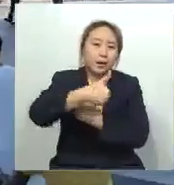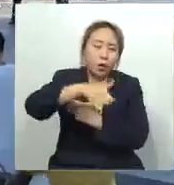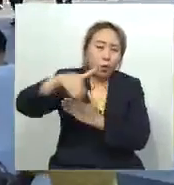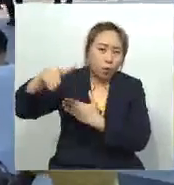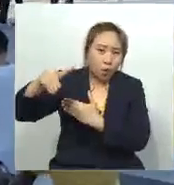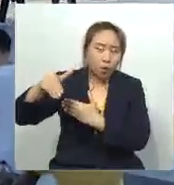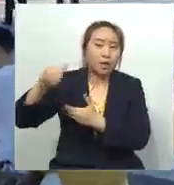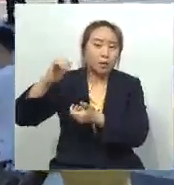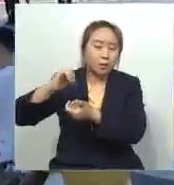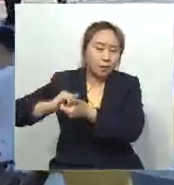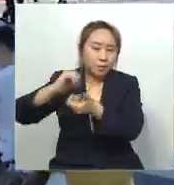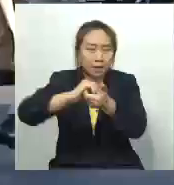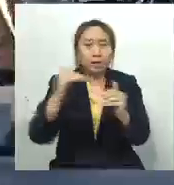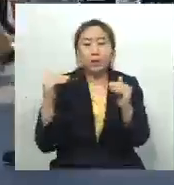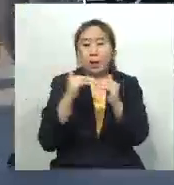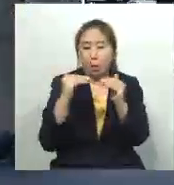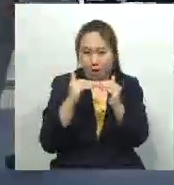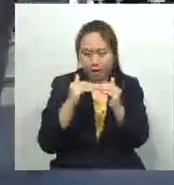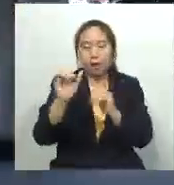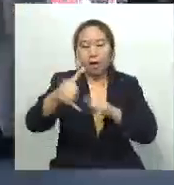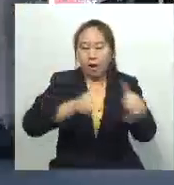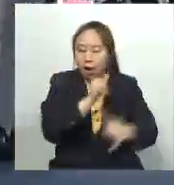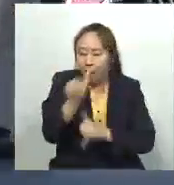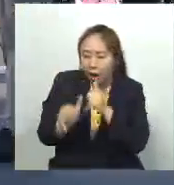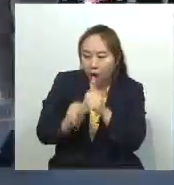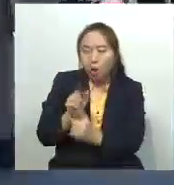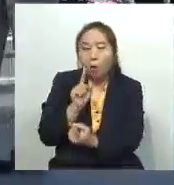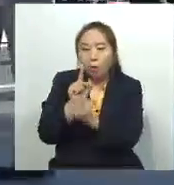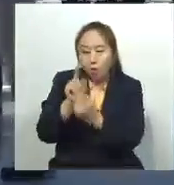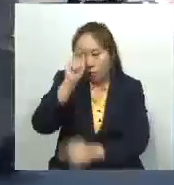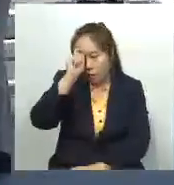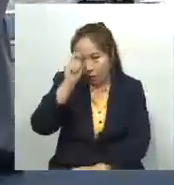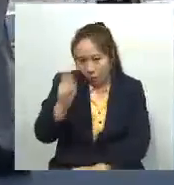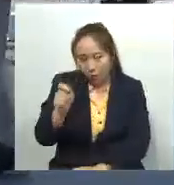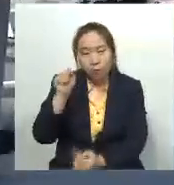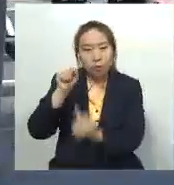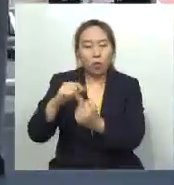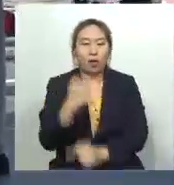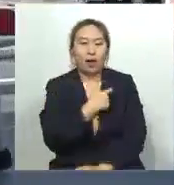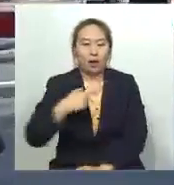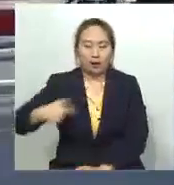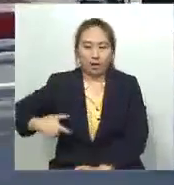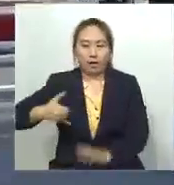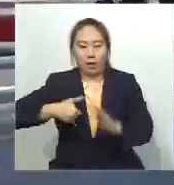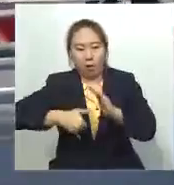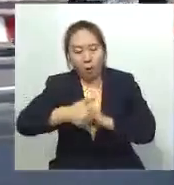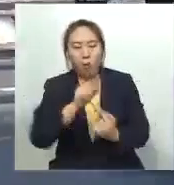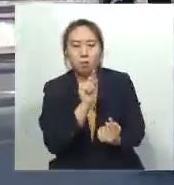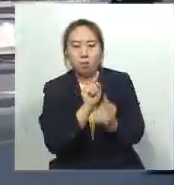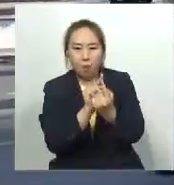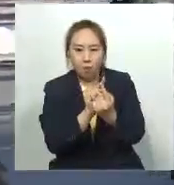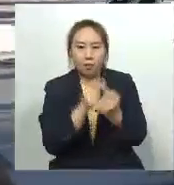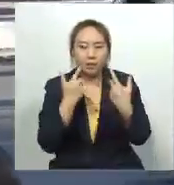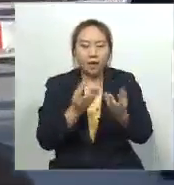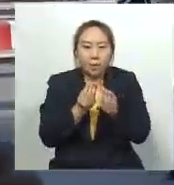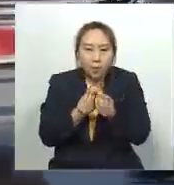ที่เป็นราชอาณาจักรหรือเทียบเท่าจะเฝ้าทูลละอองธุลีพระบาทในการเสด็จออกมหาสมาคมส่งรับการถวายพระพรชัยม